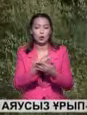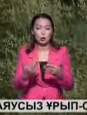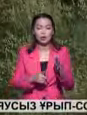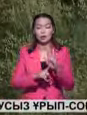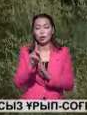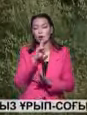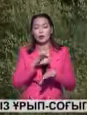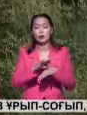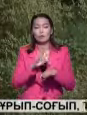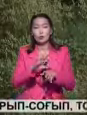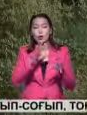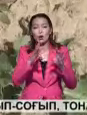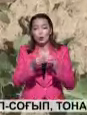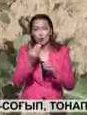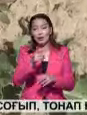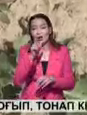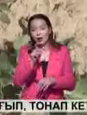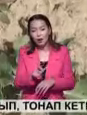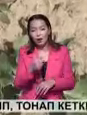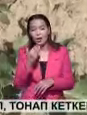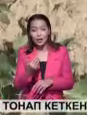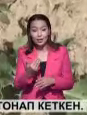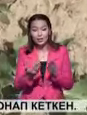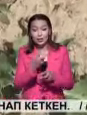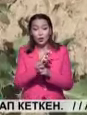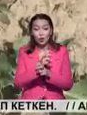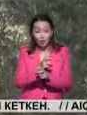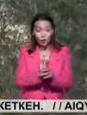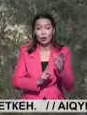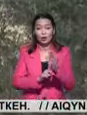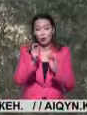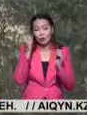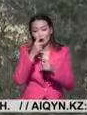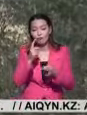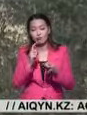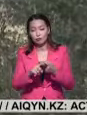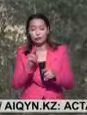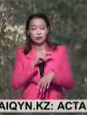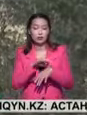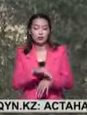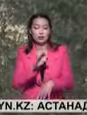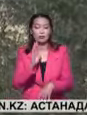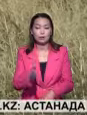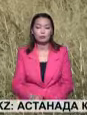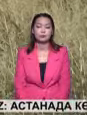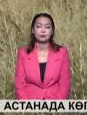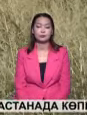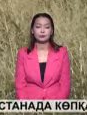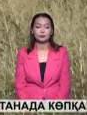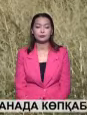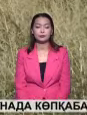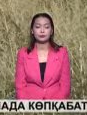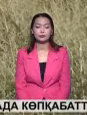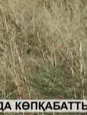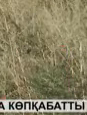алмақ. Сараптама нәтижесінде адам көмілгені расталса, тиісті шаралар қолданылады. Жомарт Түзелбай, Игорь Волох, Астана Таймс,